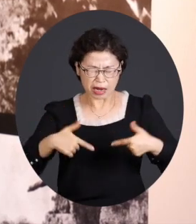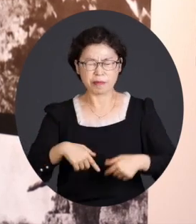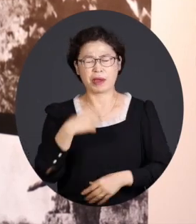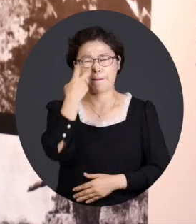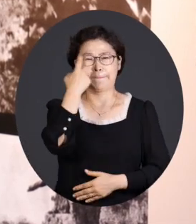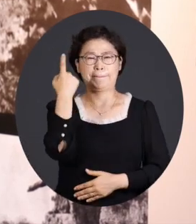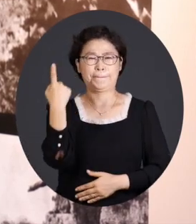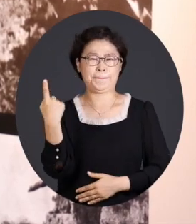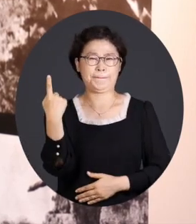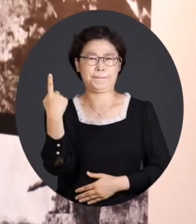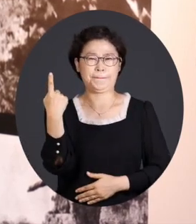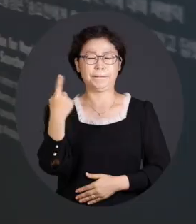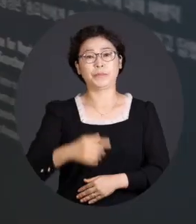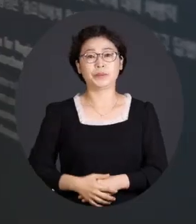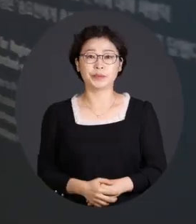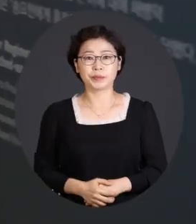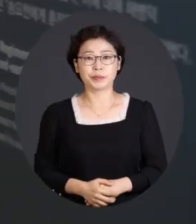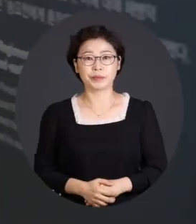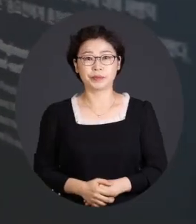서야 했습니다.